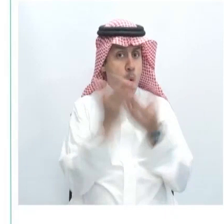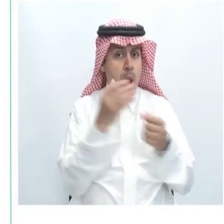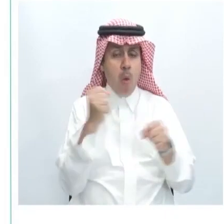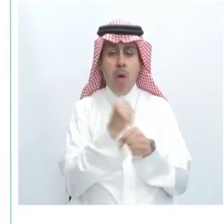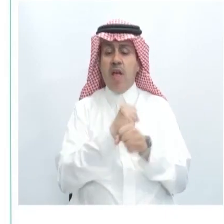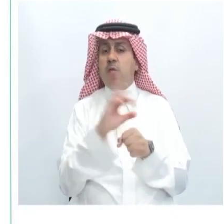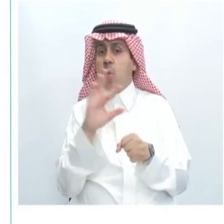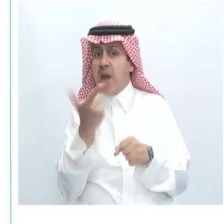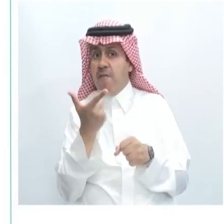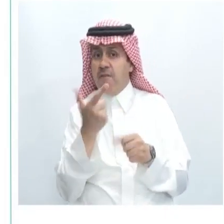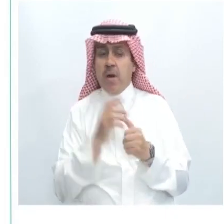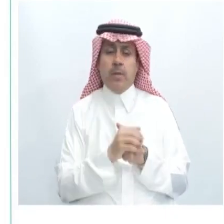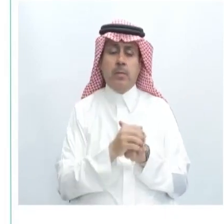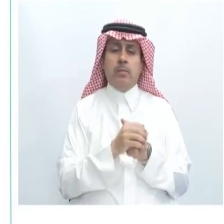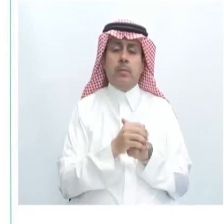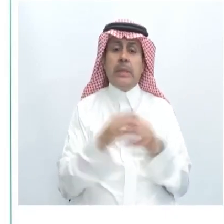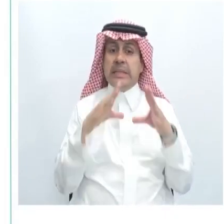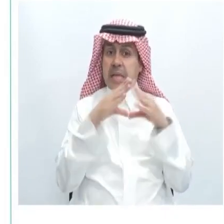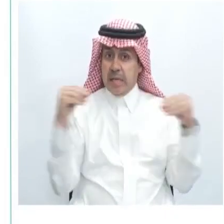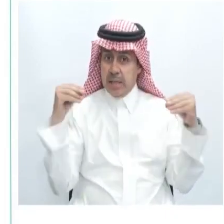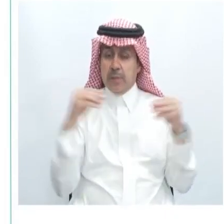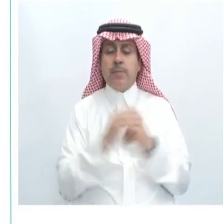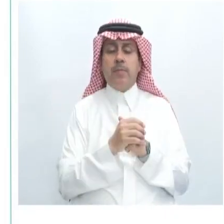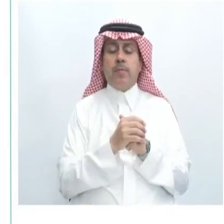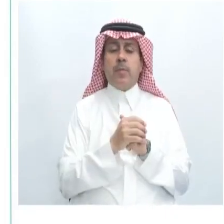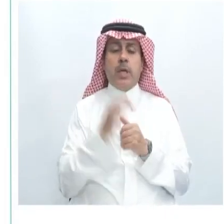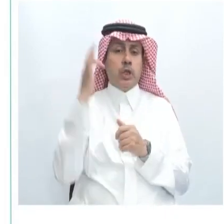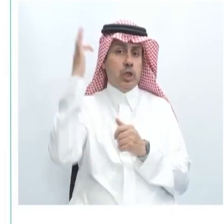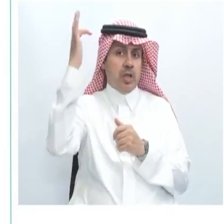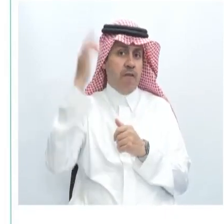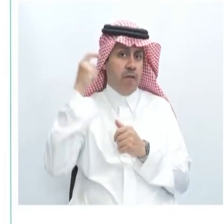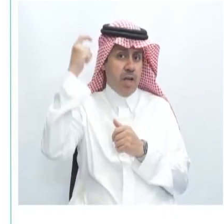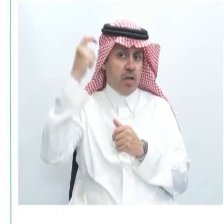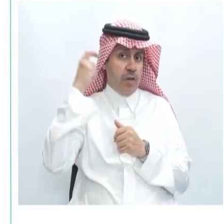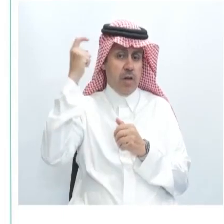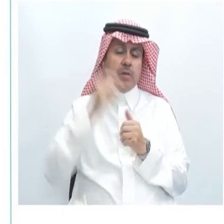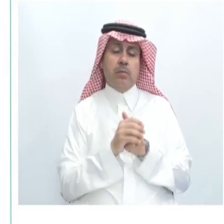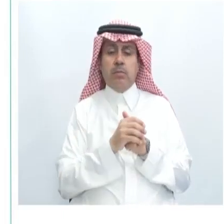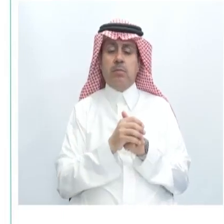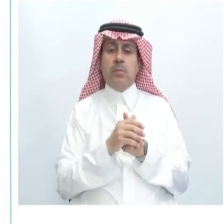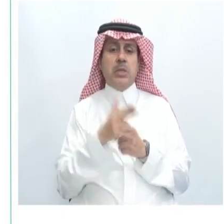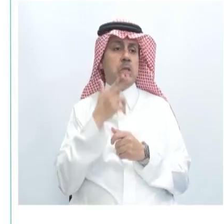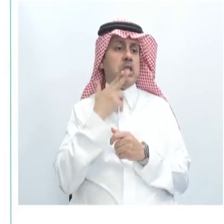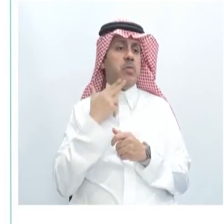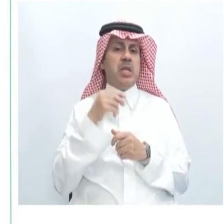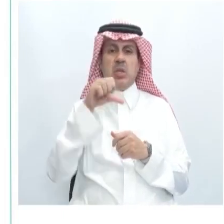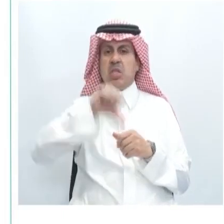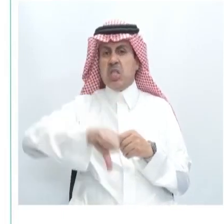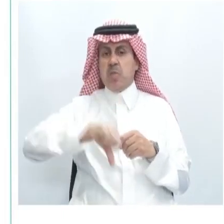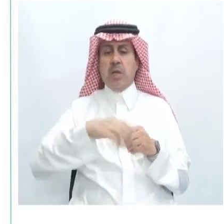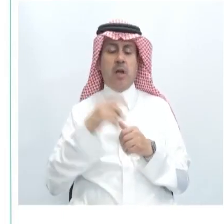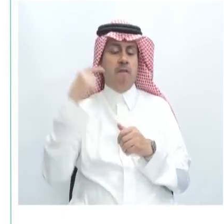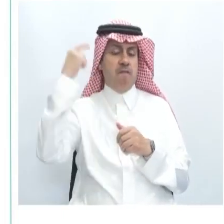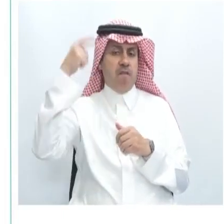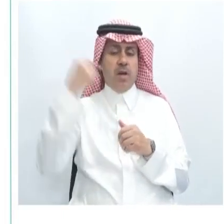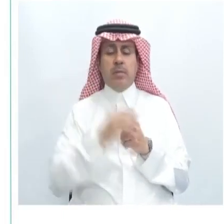تمت وبالتالي هنا يتم التحليل ويتم التفكير في السلبيات والايجابيات ومن ثم نعود للتخطيط مره